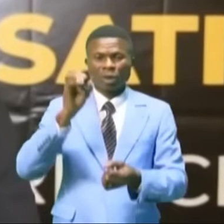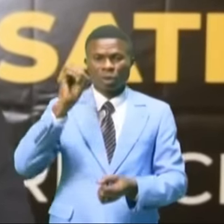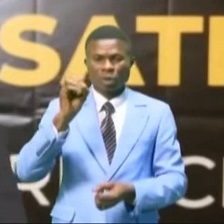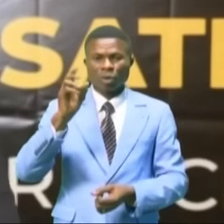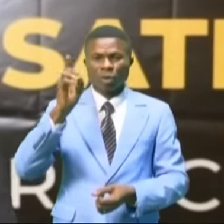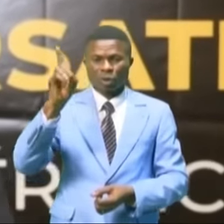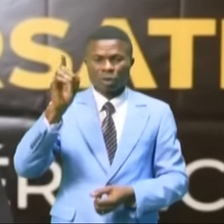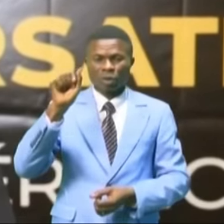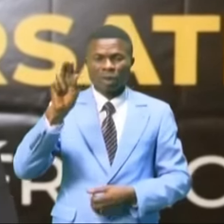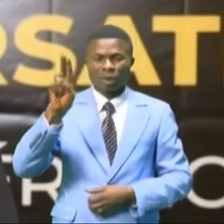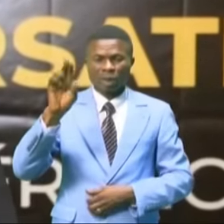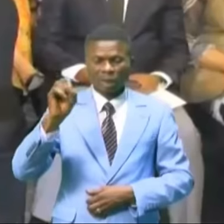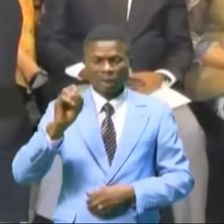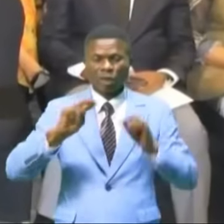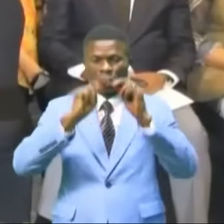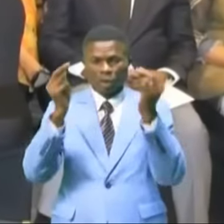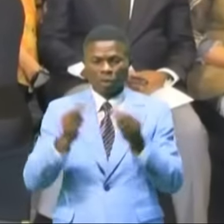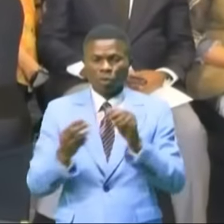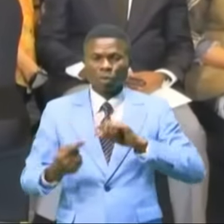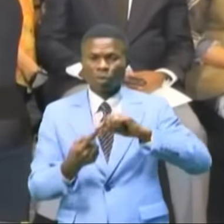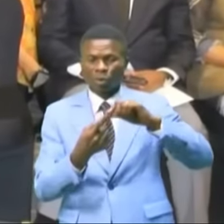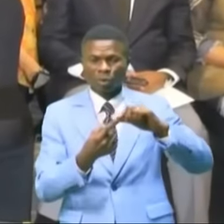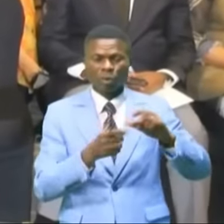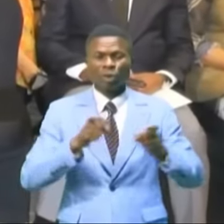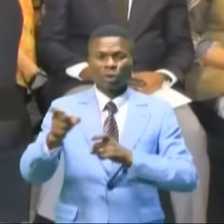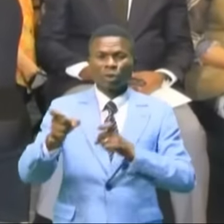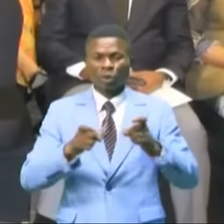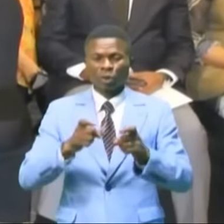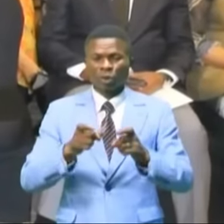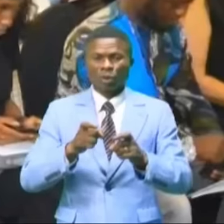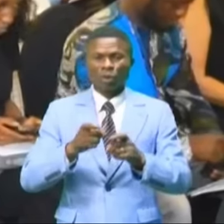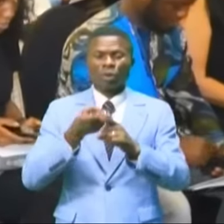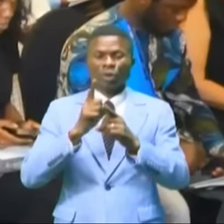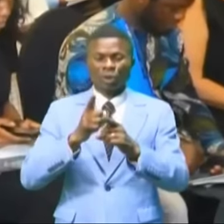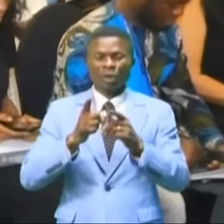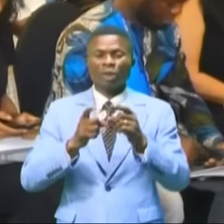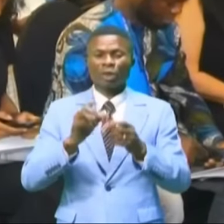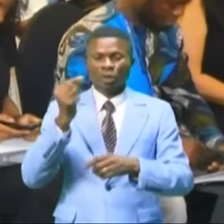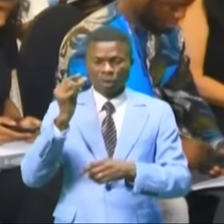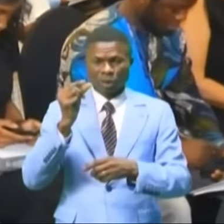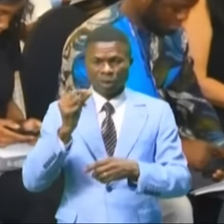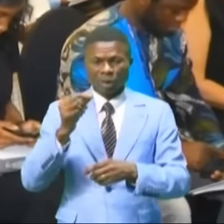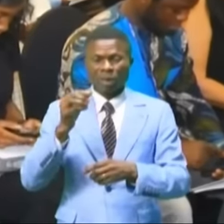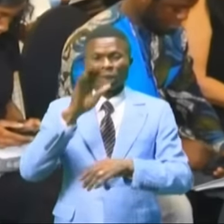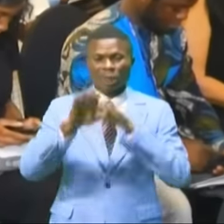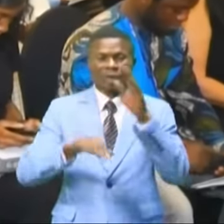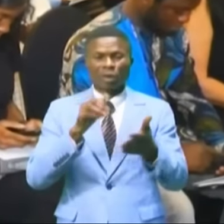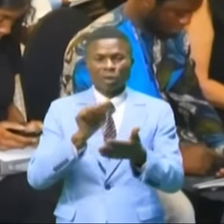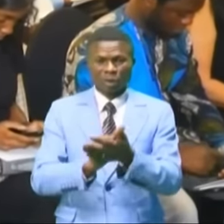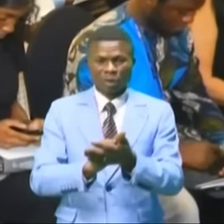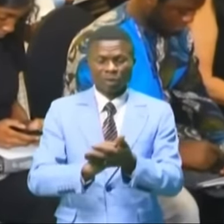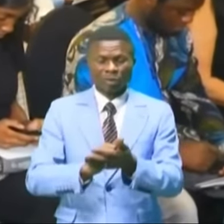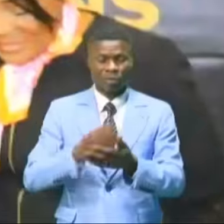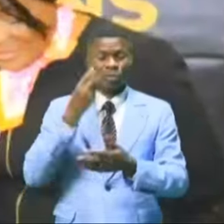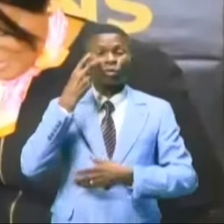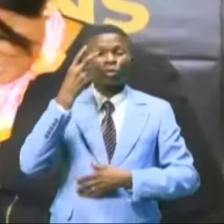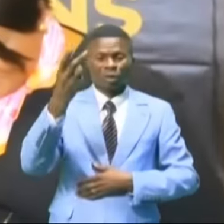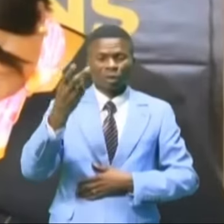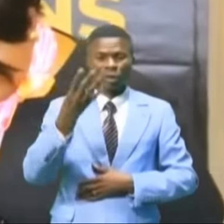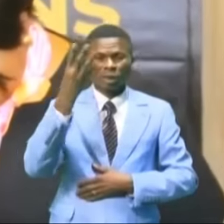une structure spécialisée dans la gestion des ressources humaines. Dans cette démarche, l'expertise des